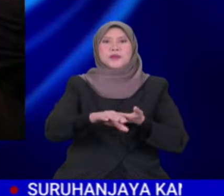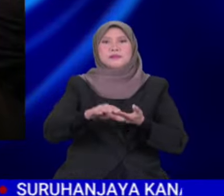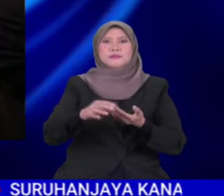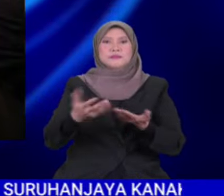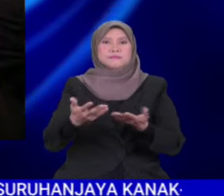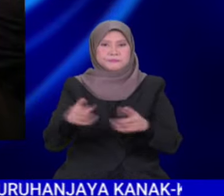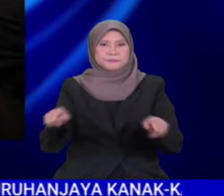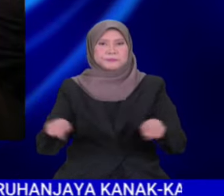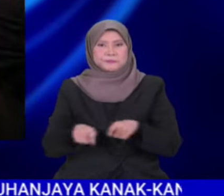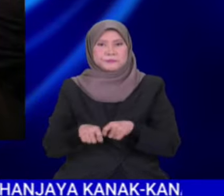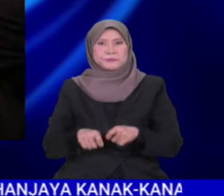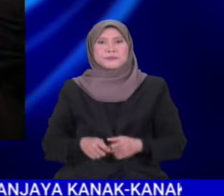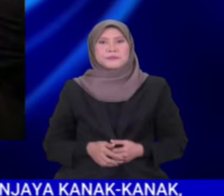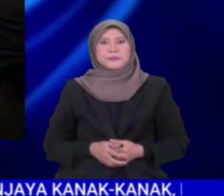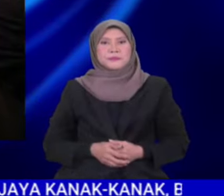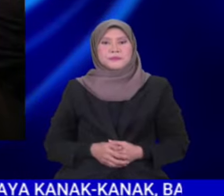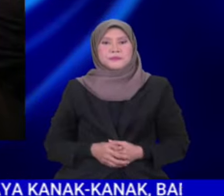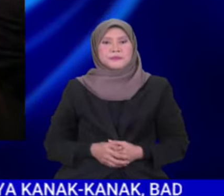logistik.